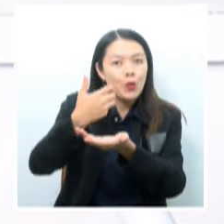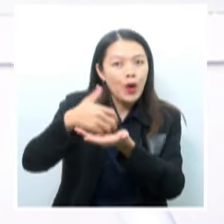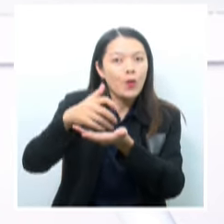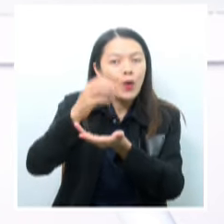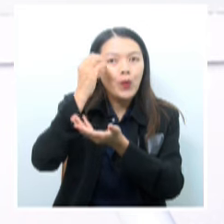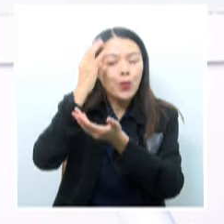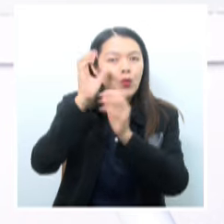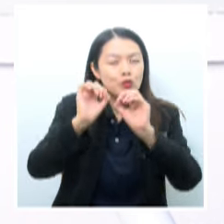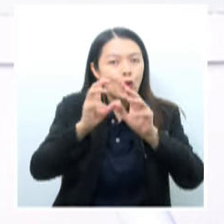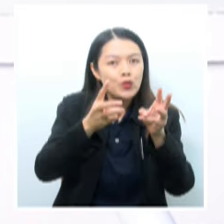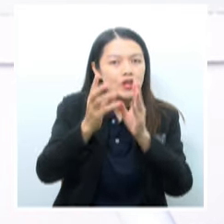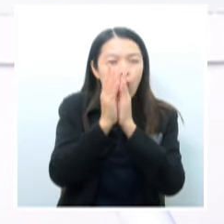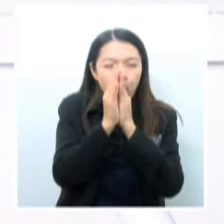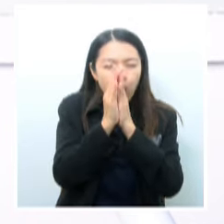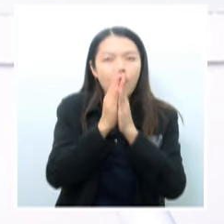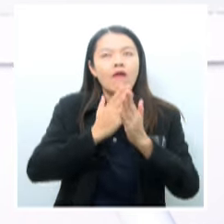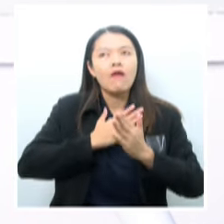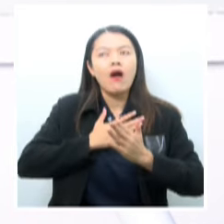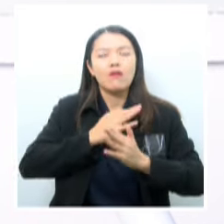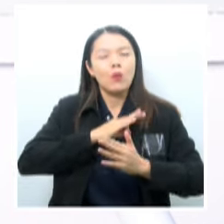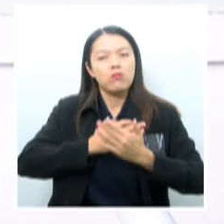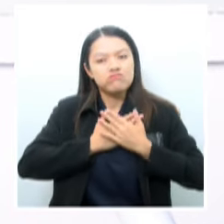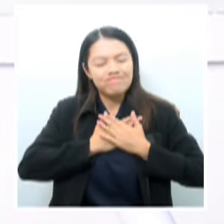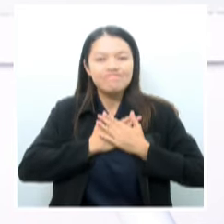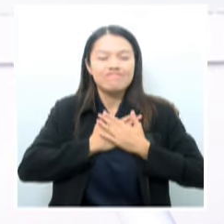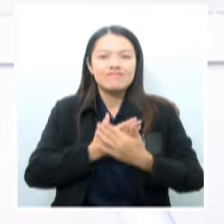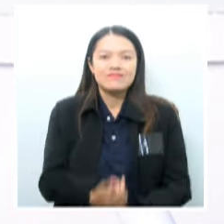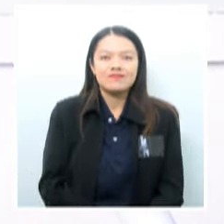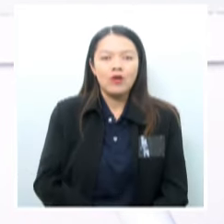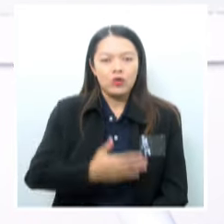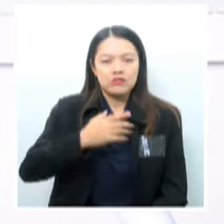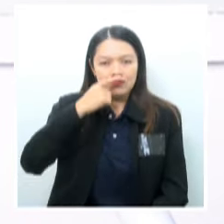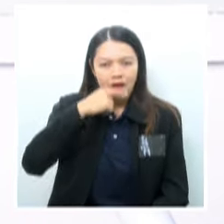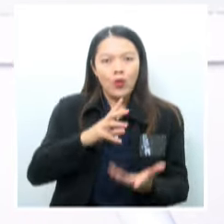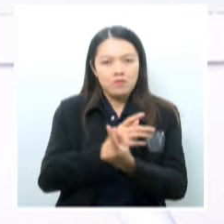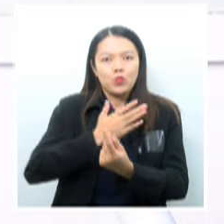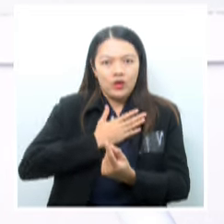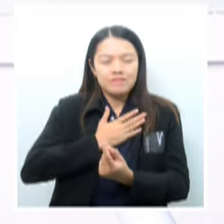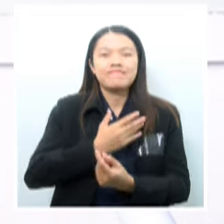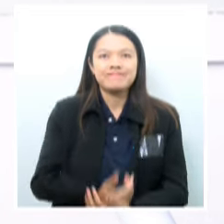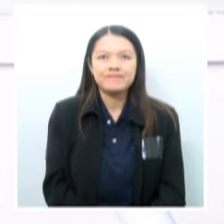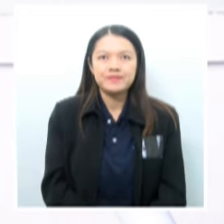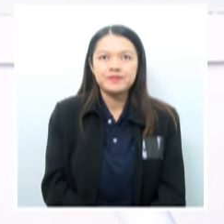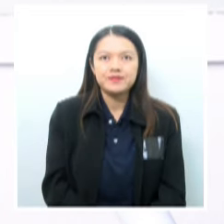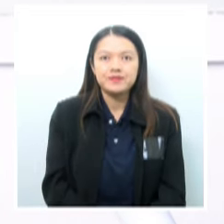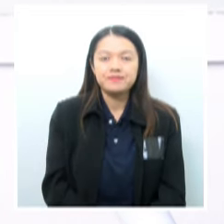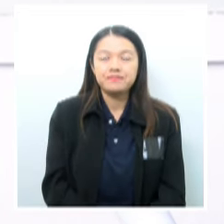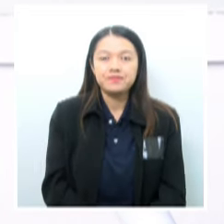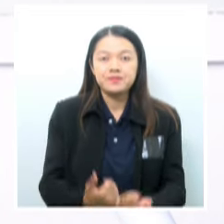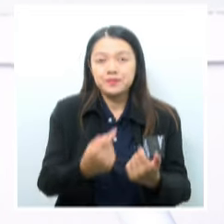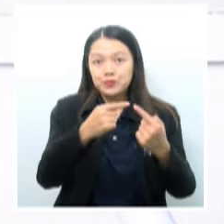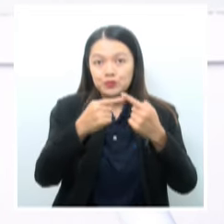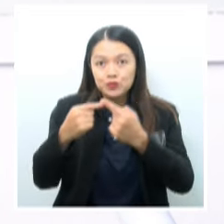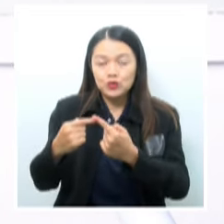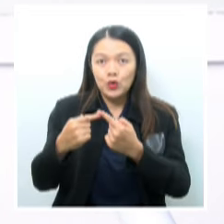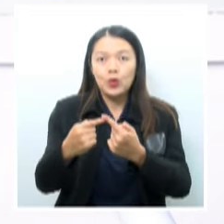ทำให้เด็กๆนั้นได้มีความรักแล้วก็หวงแหนนะคะในความเป็นเราอยู่ณทุกวันนี้ด้วยค่ะท่านผู้ชมทุกท่านคะเราไปต่อกับอีกหนึ่